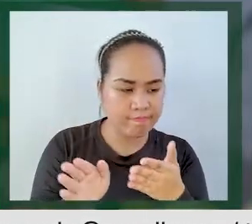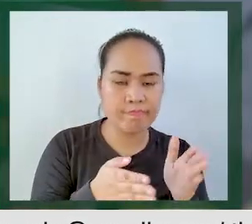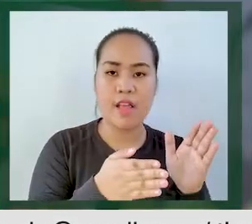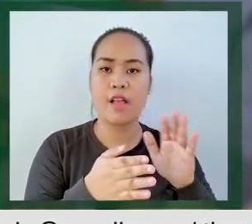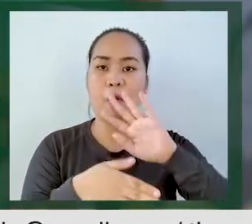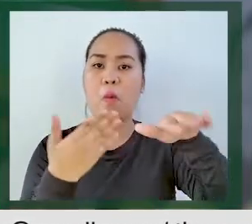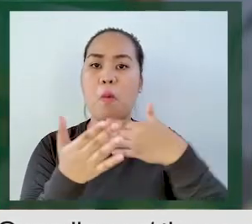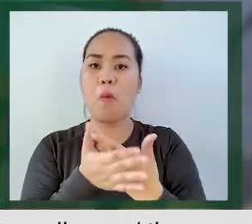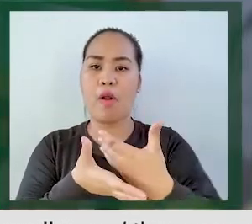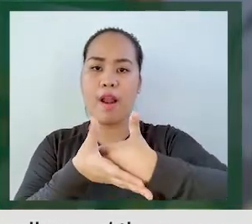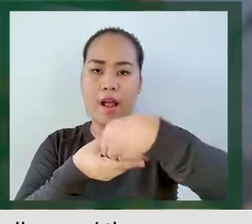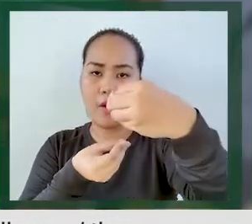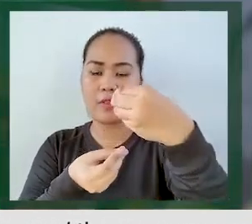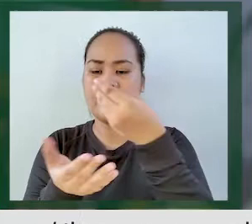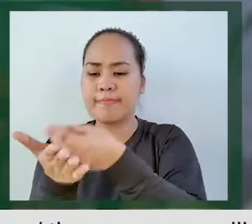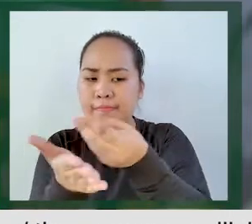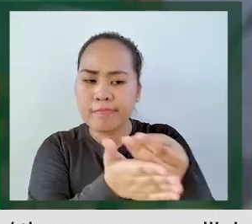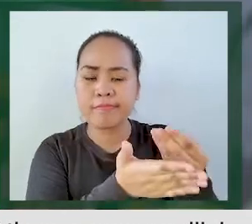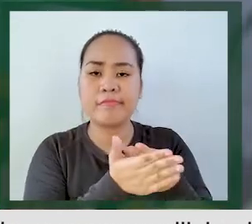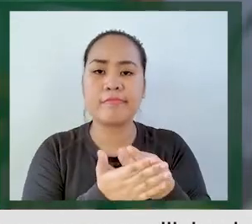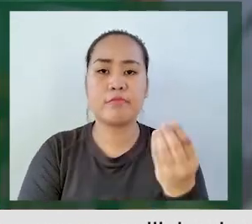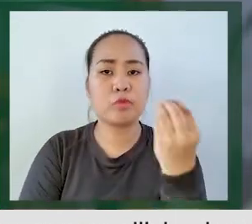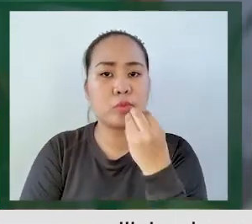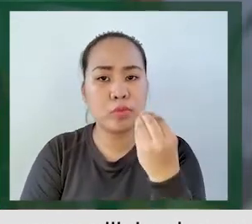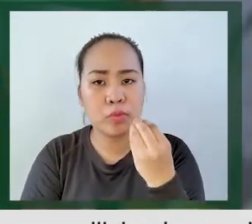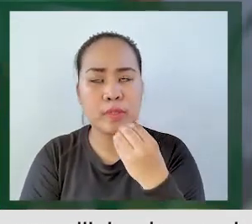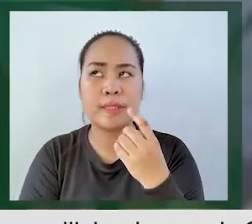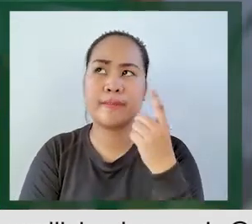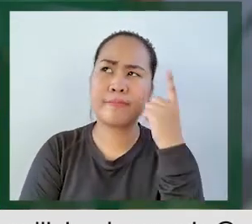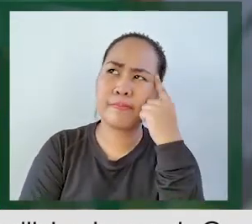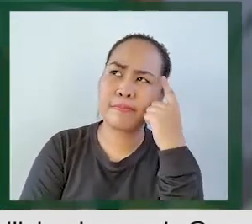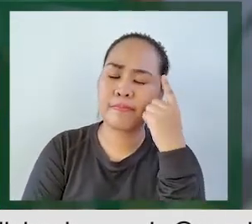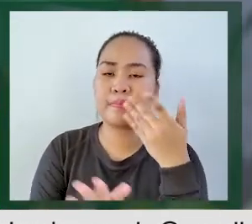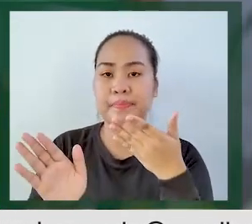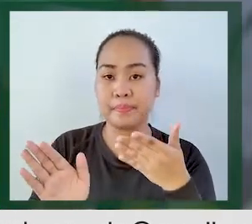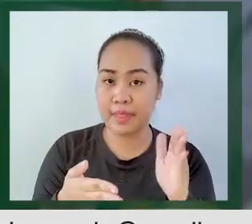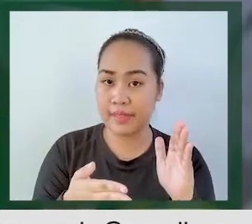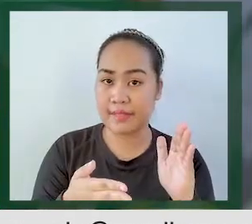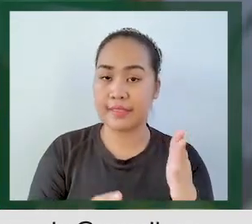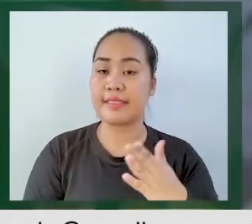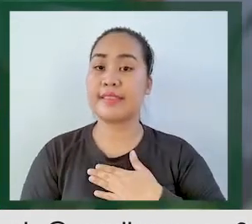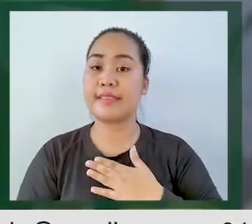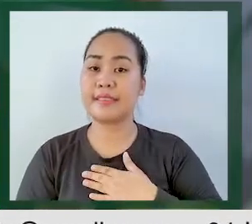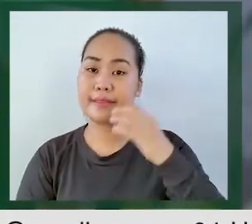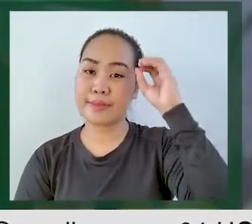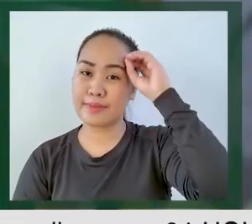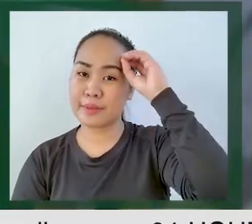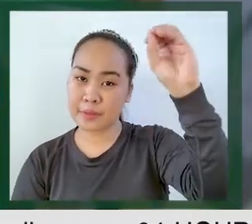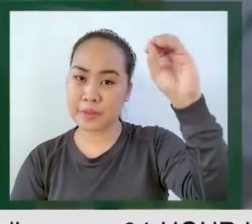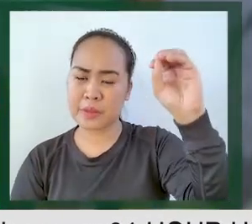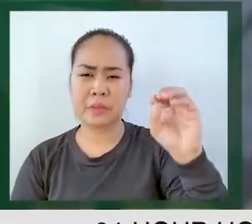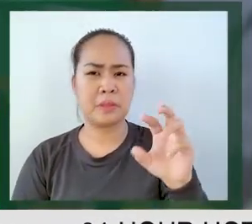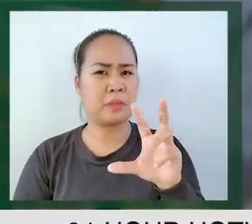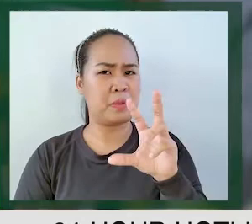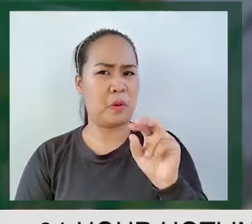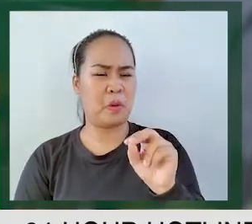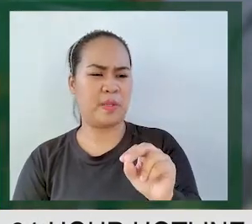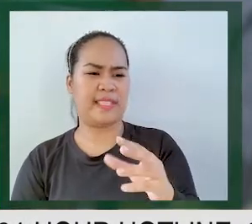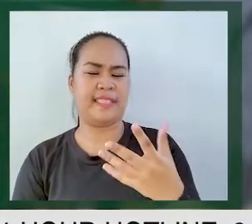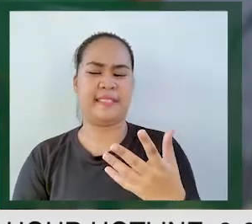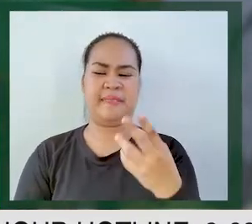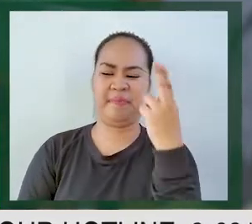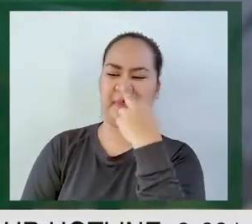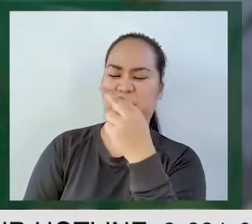mga paglabas, pagbili ng pagkain, di ba? So, sa akin lamang po, no, wag naman sana